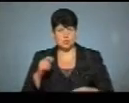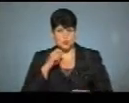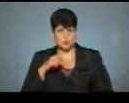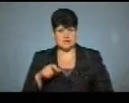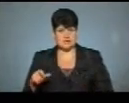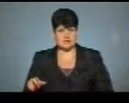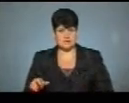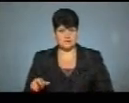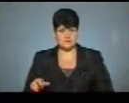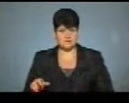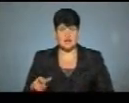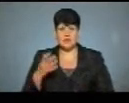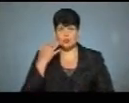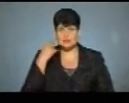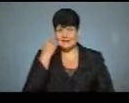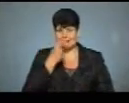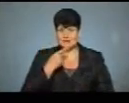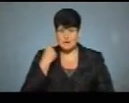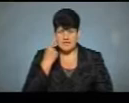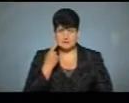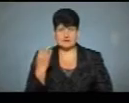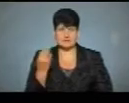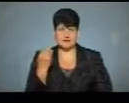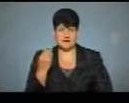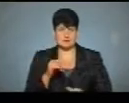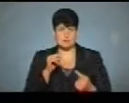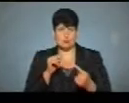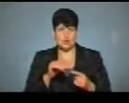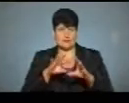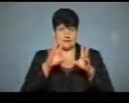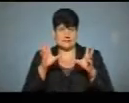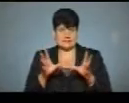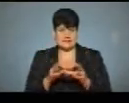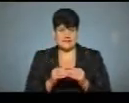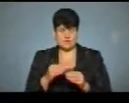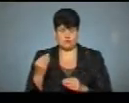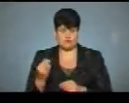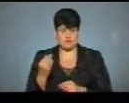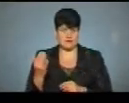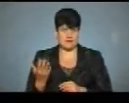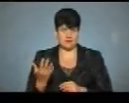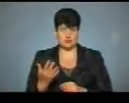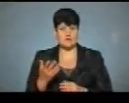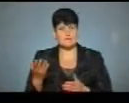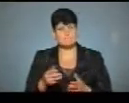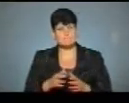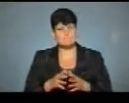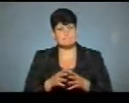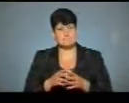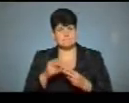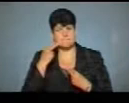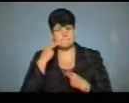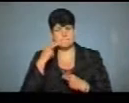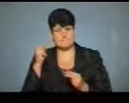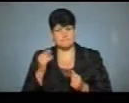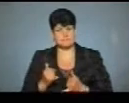А коли індивідуальний інтерес протиставляється загальному інтересу суспільству, то перевагу має мати